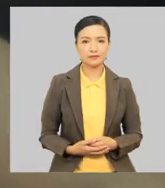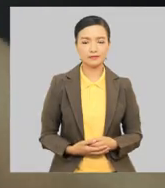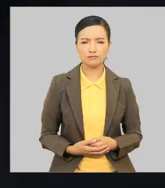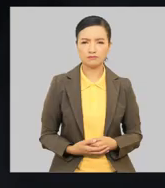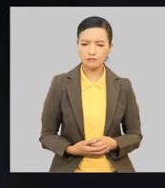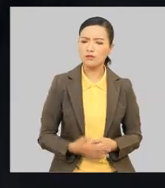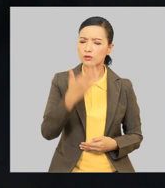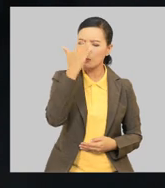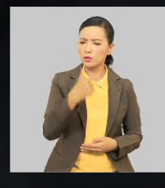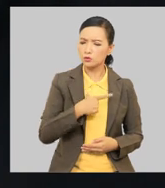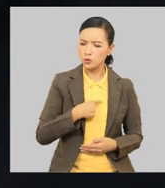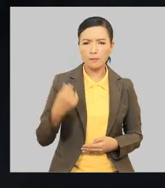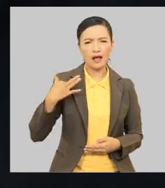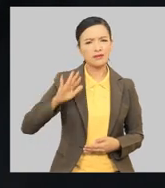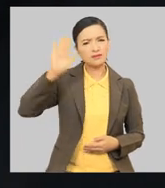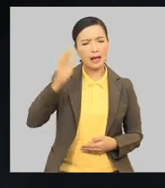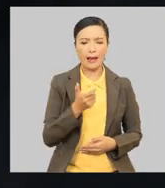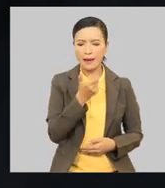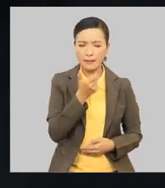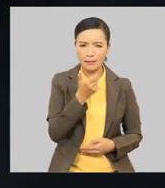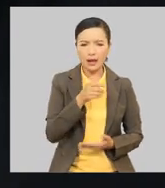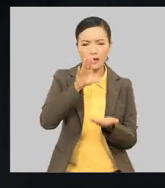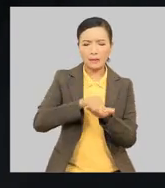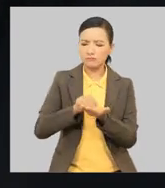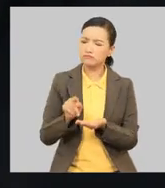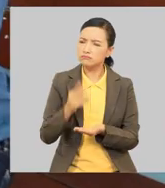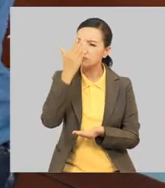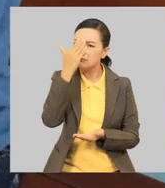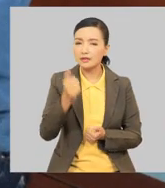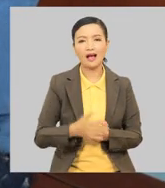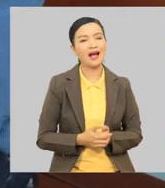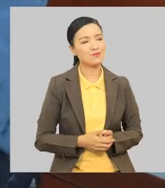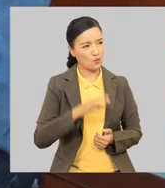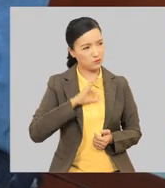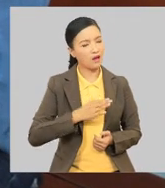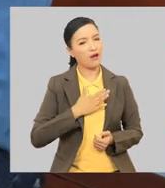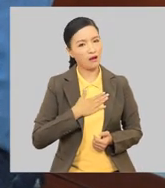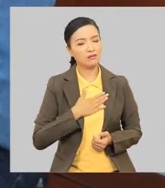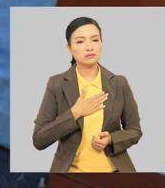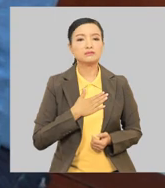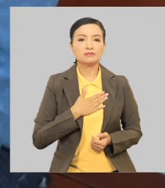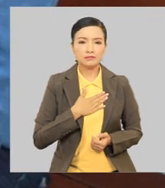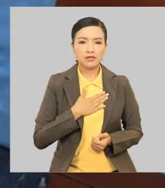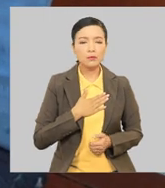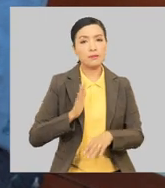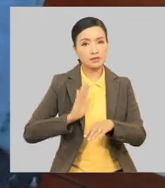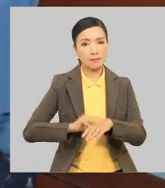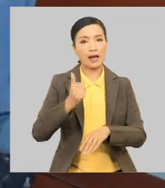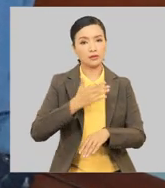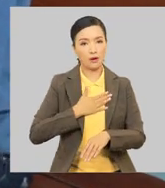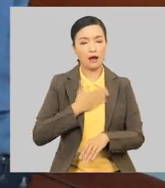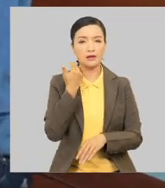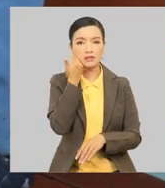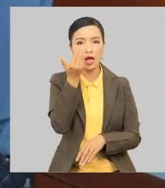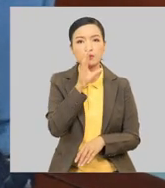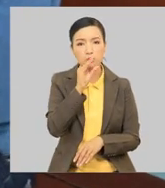ทำไมชมพู่ถึงชอบมาทำงานจิตอาสาในลักษณะแบบนี้ครับ ก็รู้สึกว่าชมพู่มีความสามารถทาง